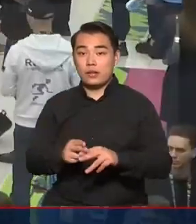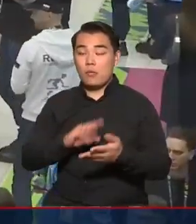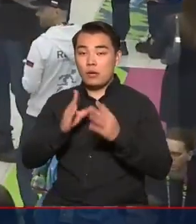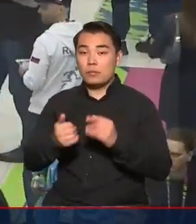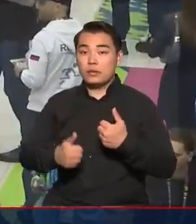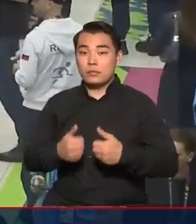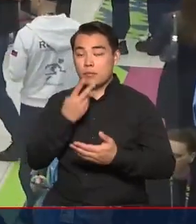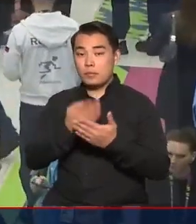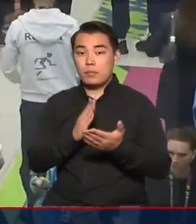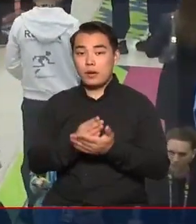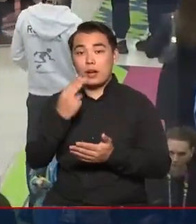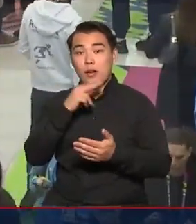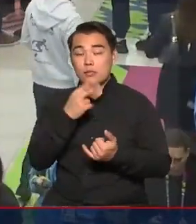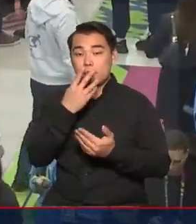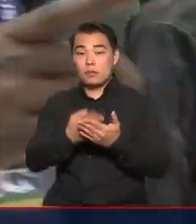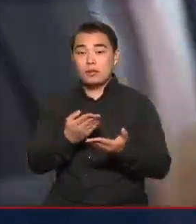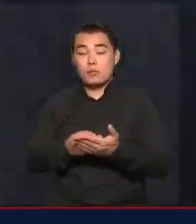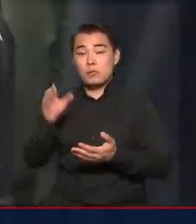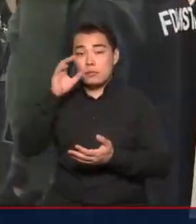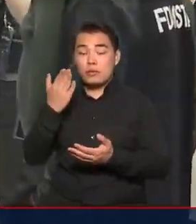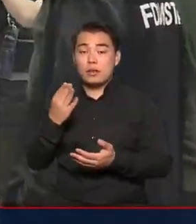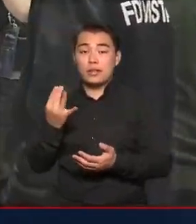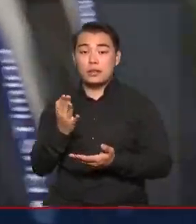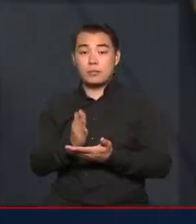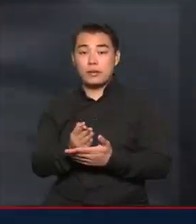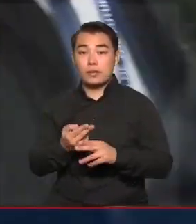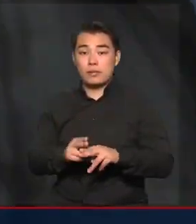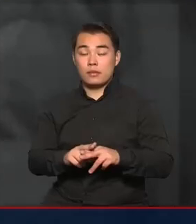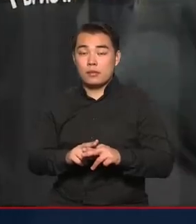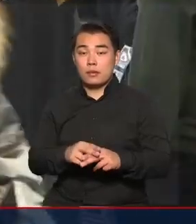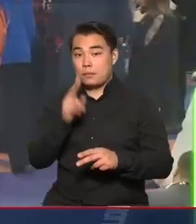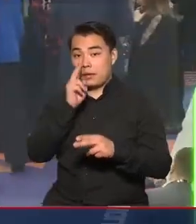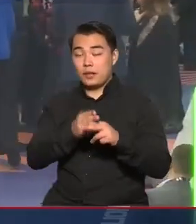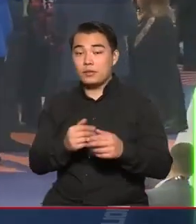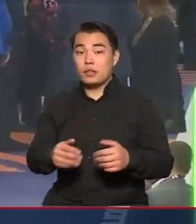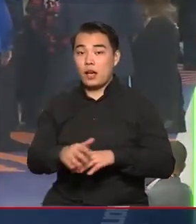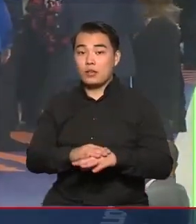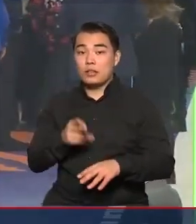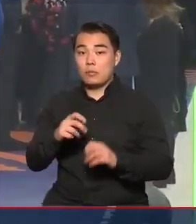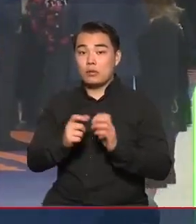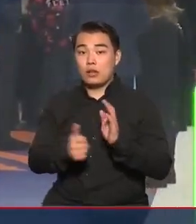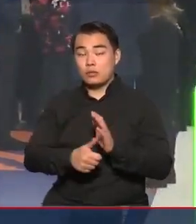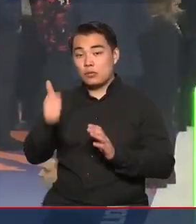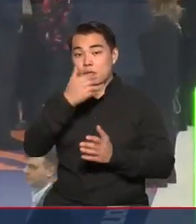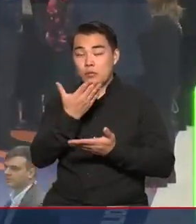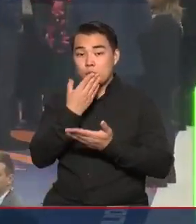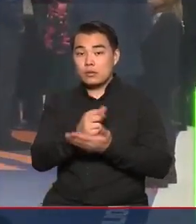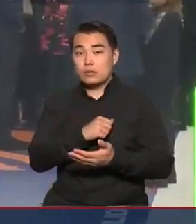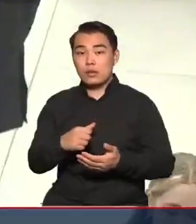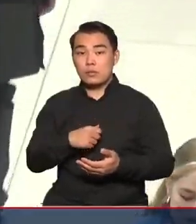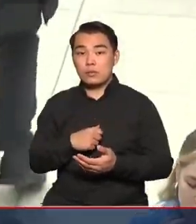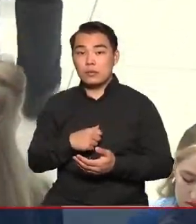жатыр. Айтпақшы, ерекше форматқа Өзбекстанда қызықты. Алашапанды ағайын турнирді 2026 жылы өз елінде ұйымдастыру